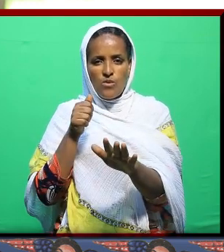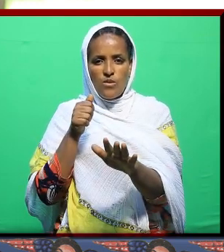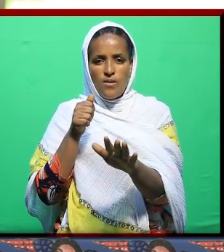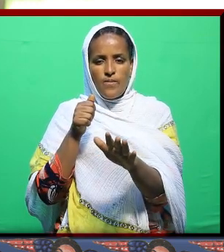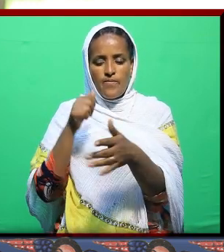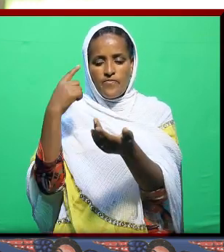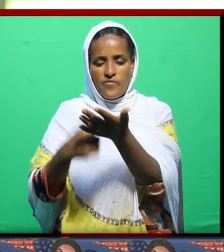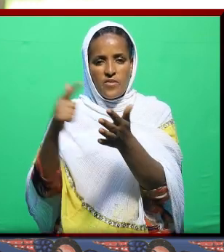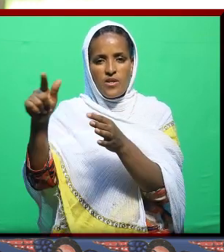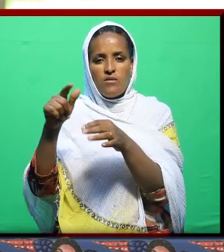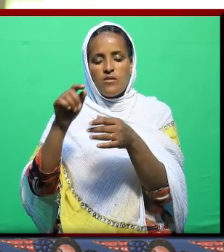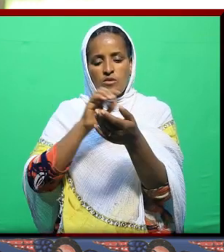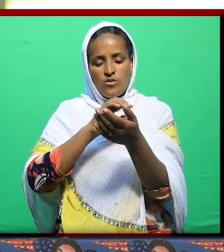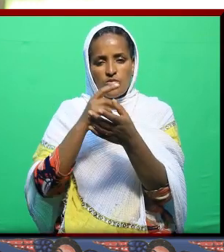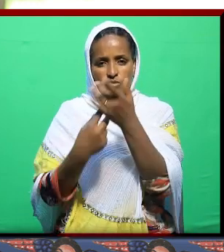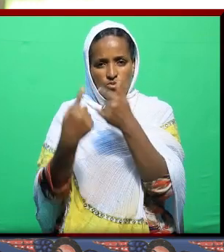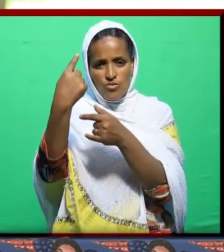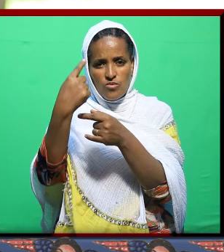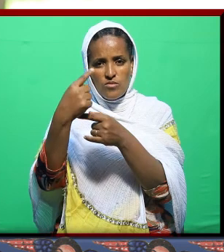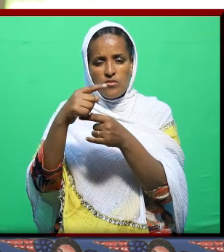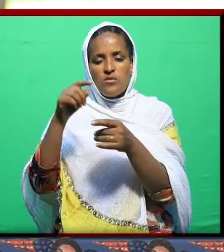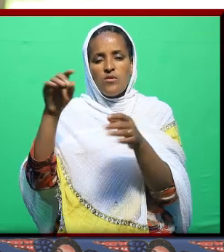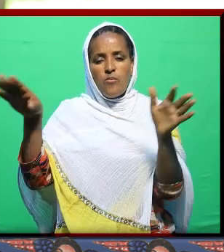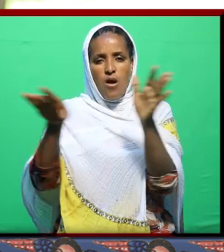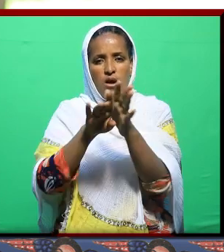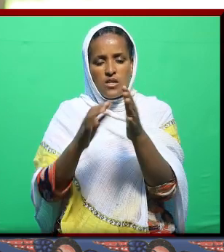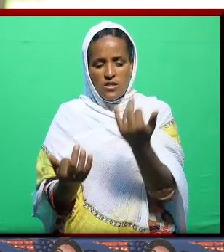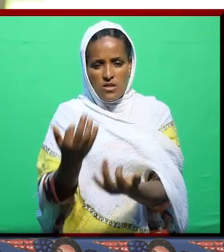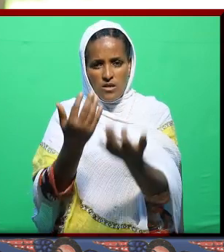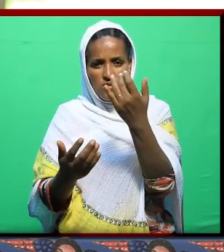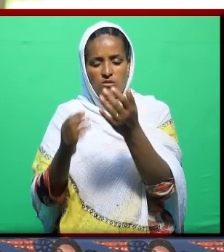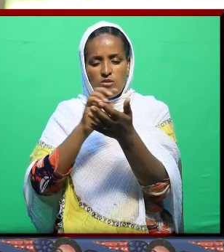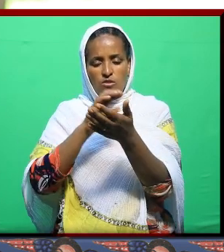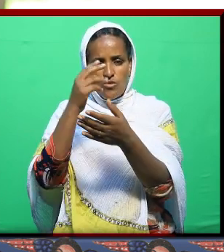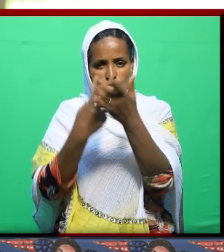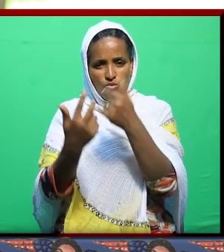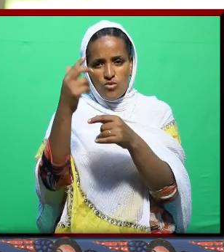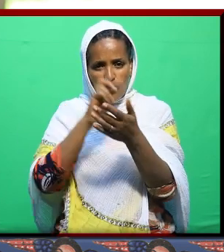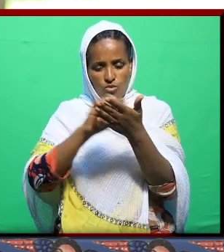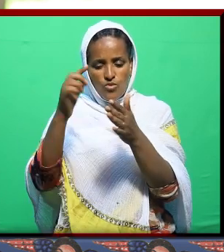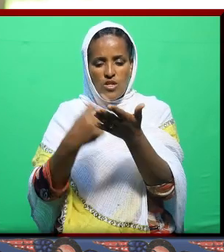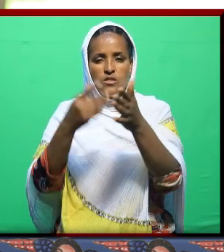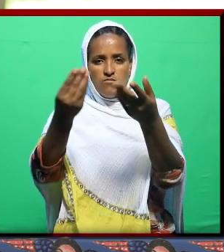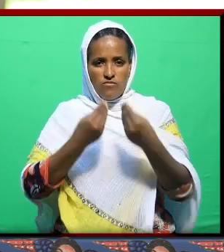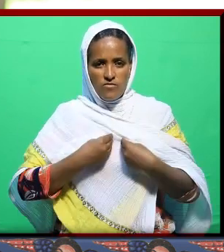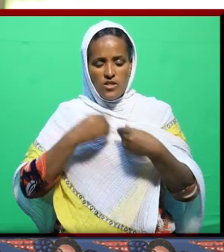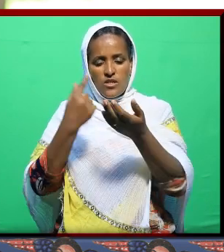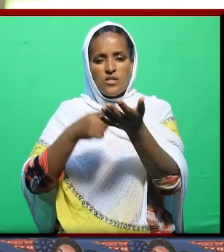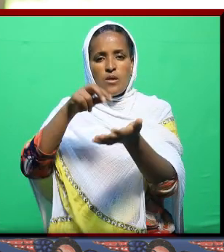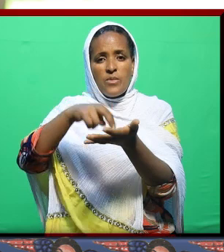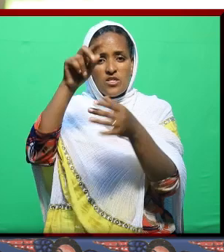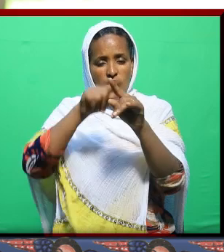ተሰውሮን ከዊነ እሳትን ነጽሮተ ስሉስ ቅዱስ ተሰጥሞ ዘውስተ ባሕረ እሳትን ነጽሮተ ስሉስ ቅዱስን እነዚህ